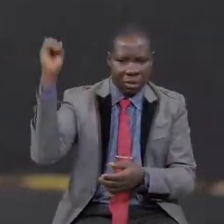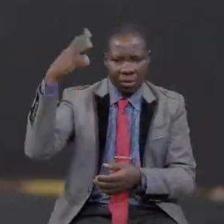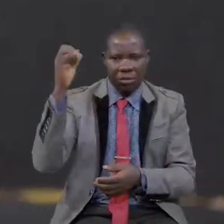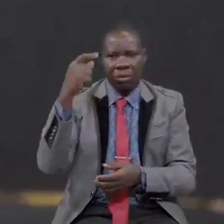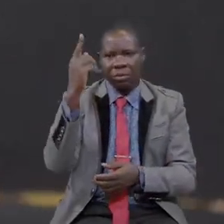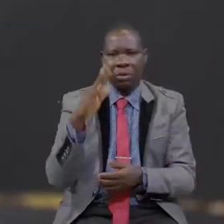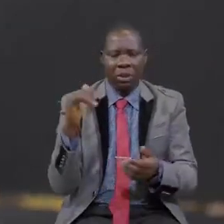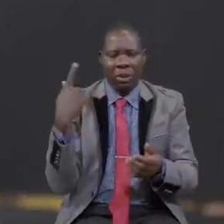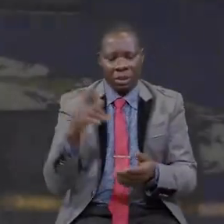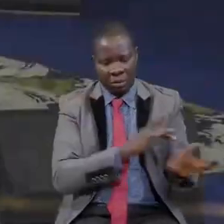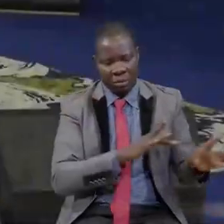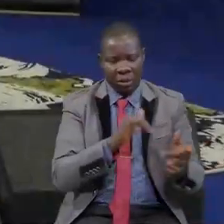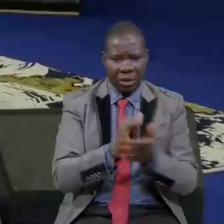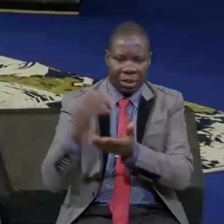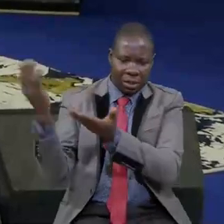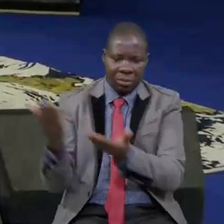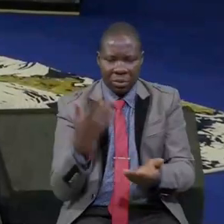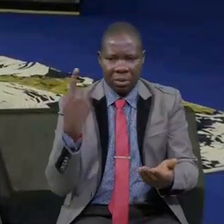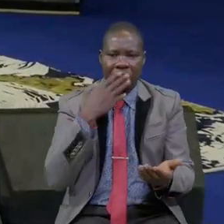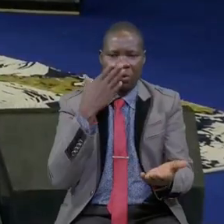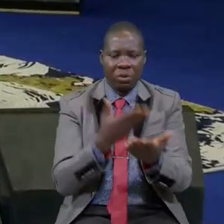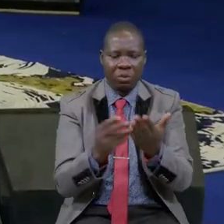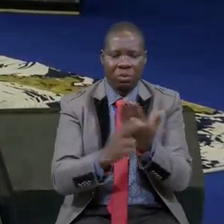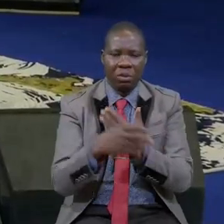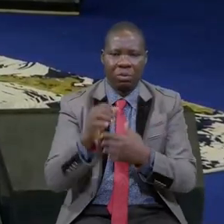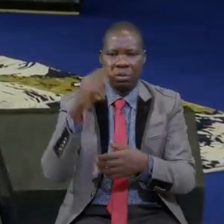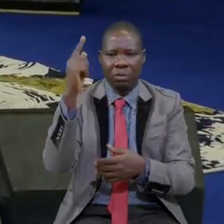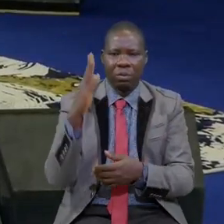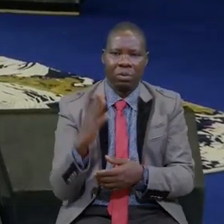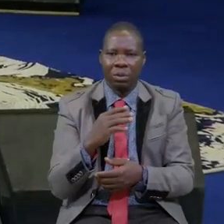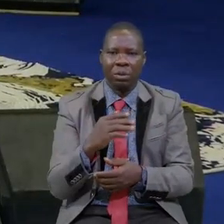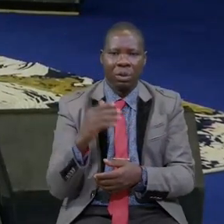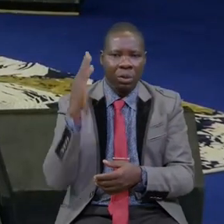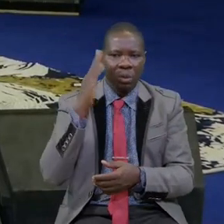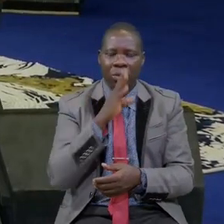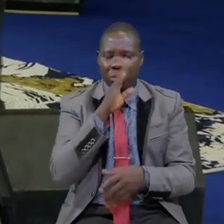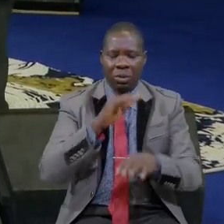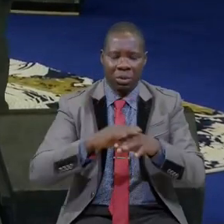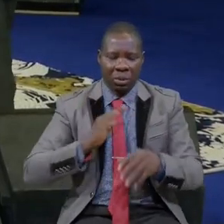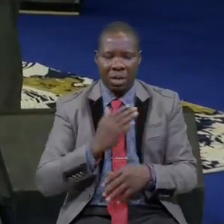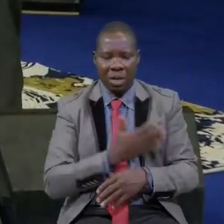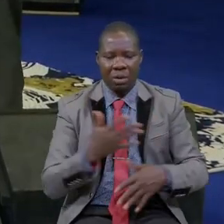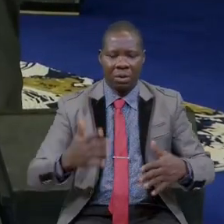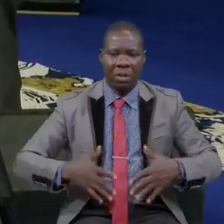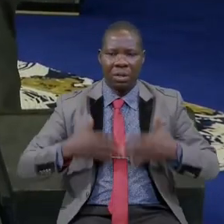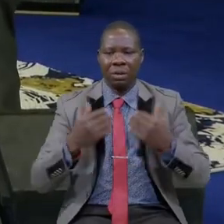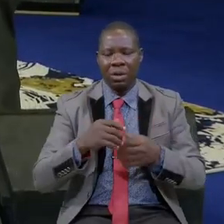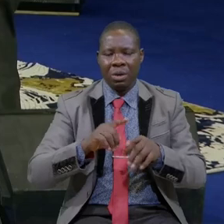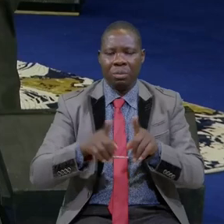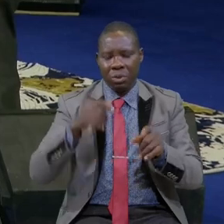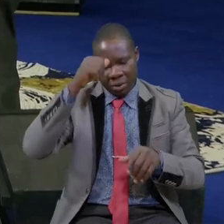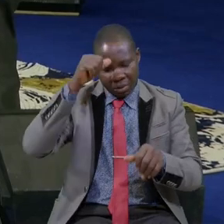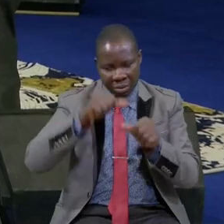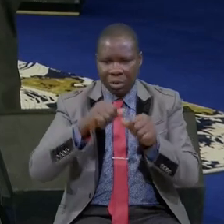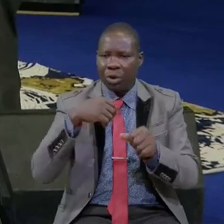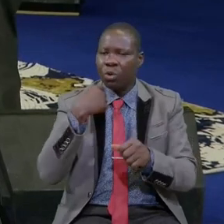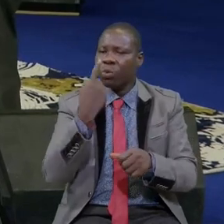La miséricorde qui apporte la bonté de Dieu sur notre vie. Mais rappelez-vous,